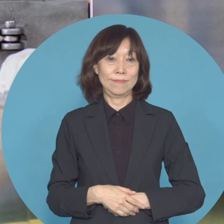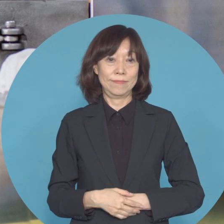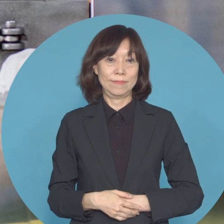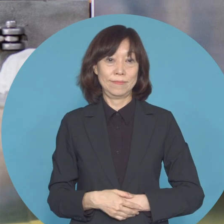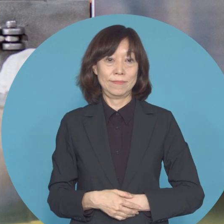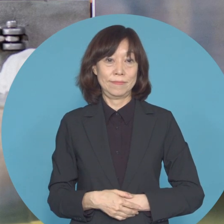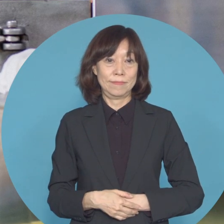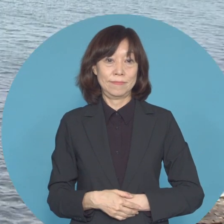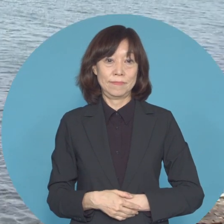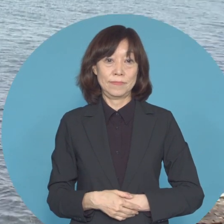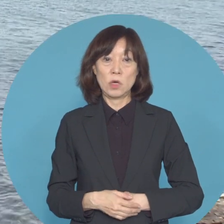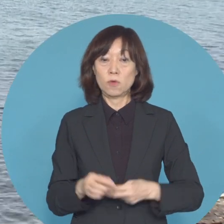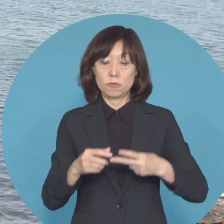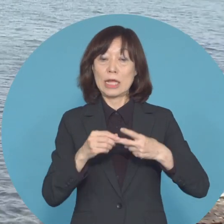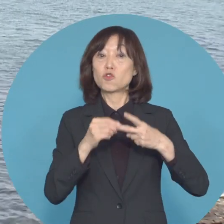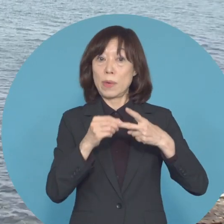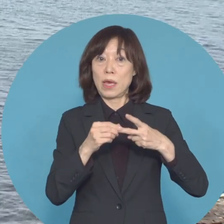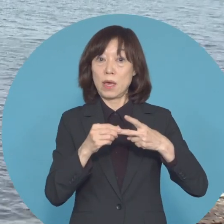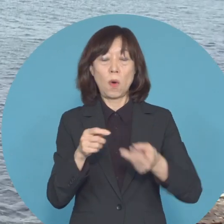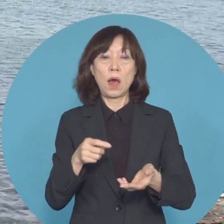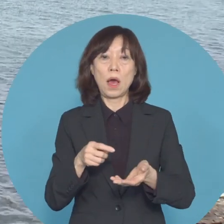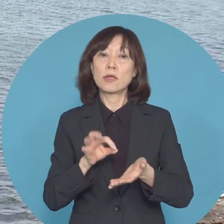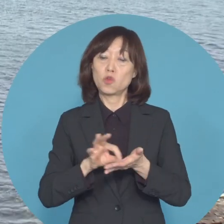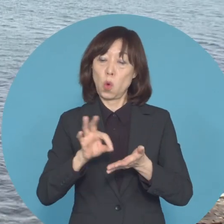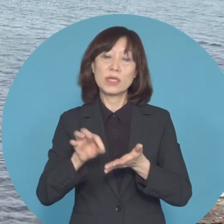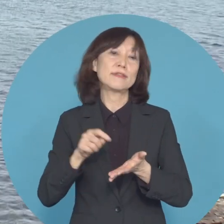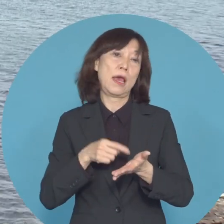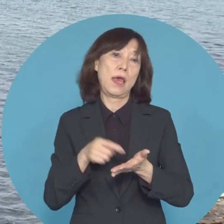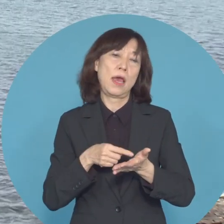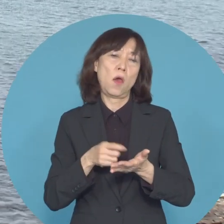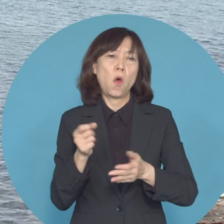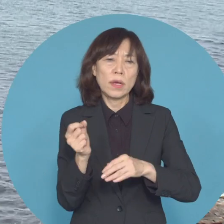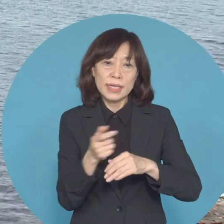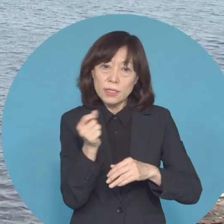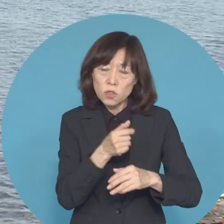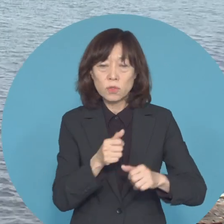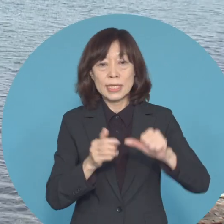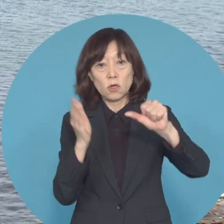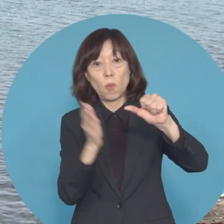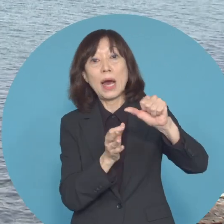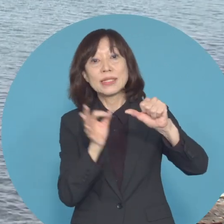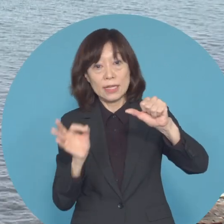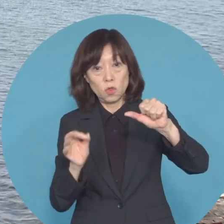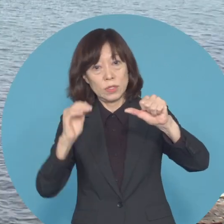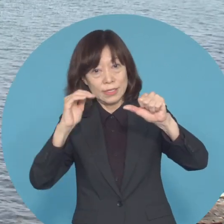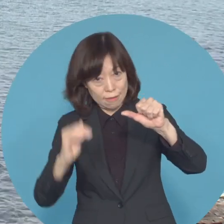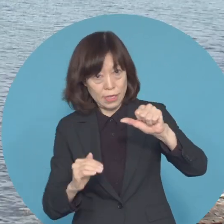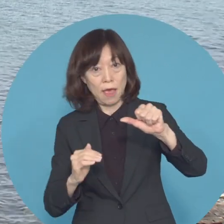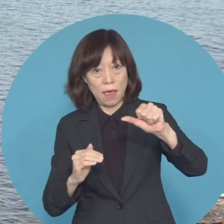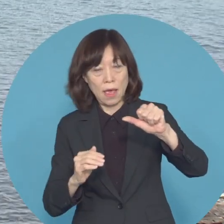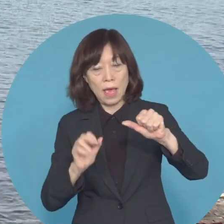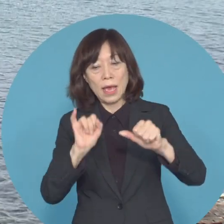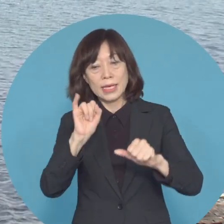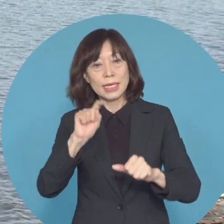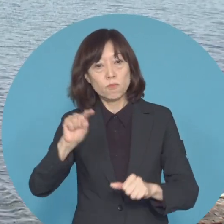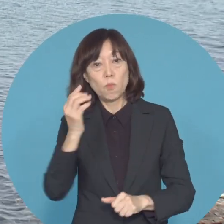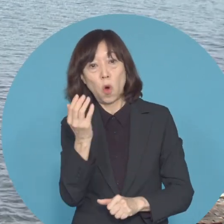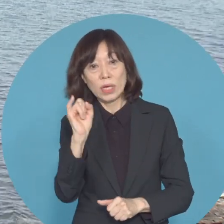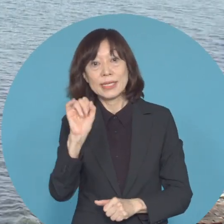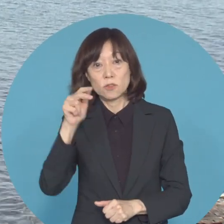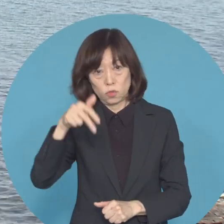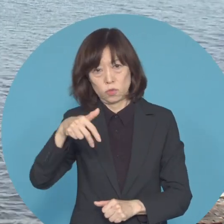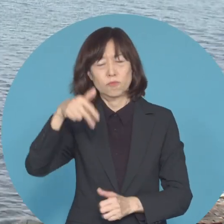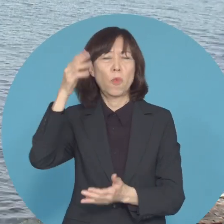。2つ目は消費税を緊急に 5% に減税し、インボイス